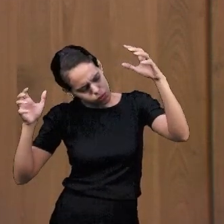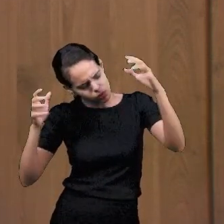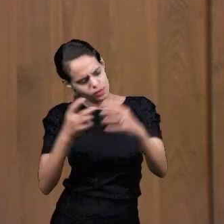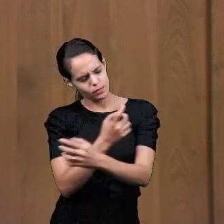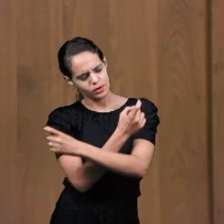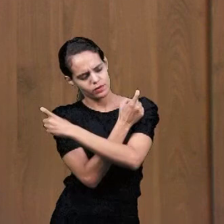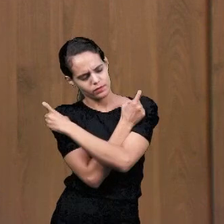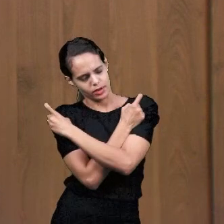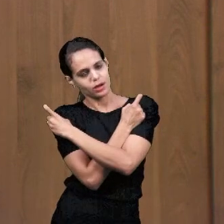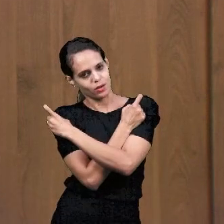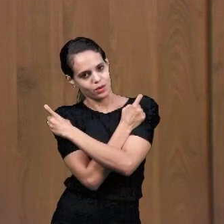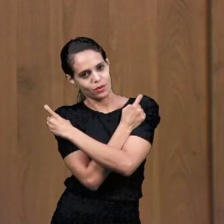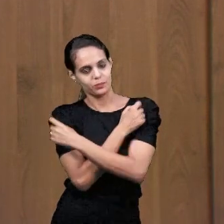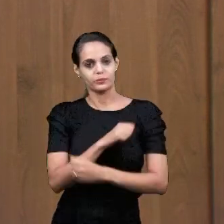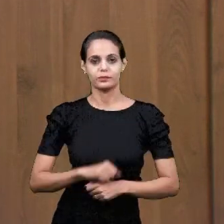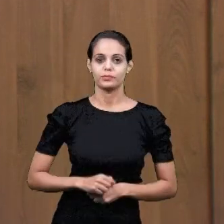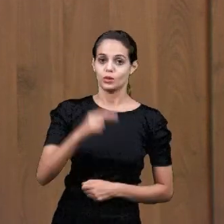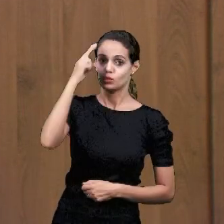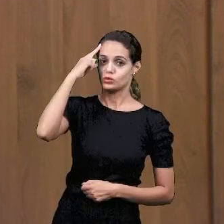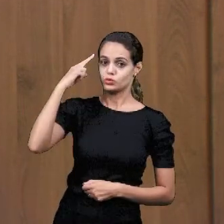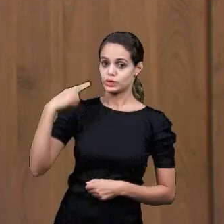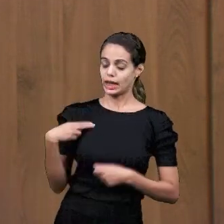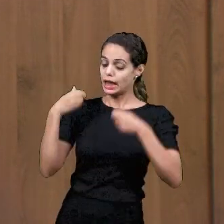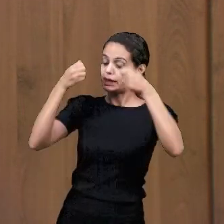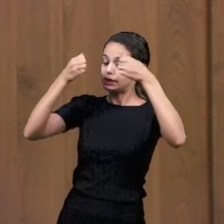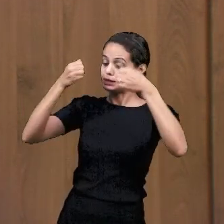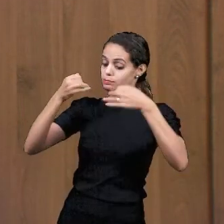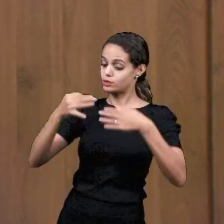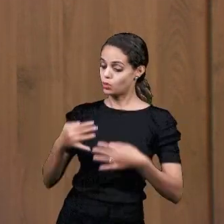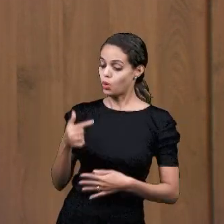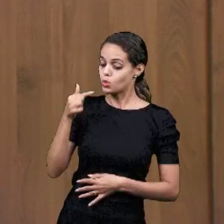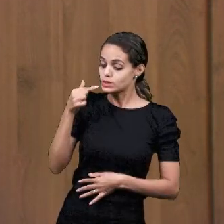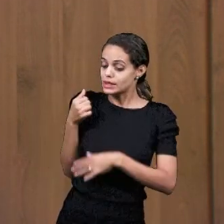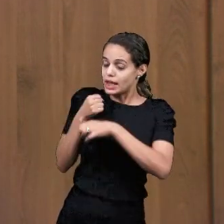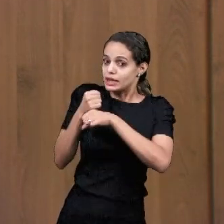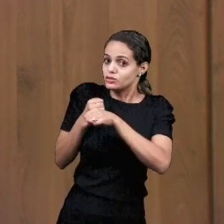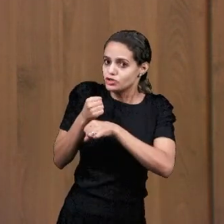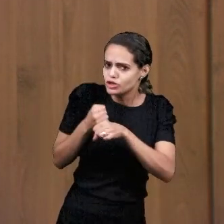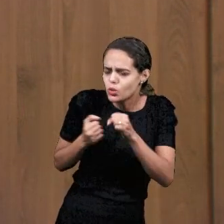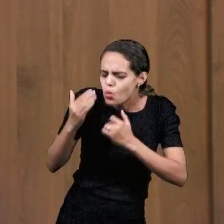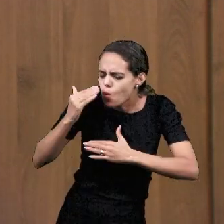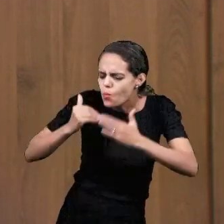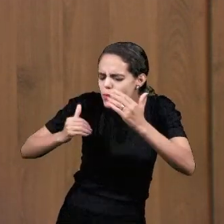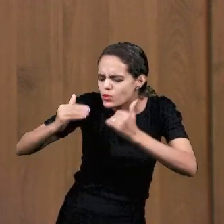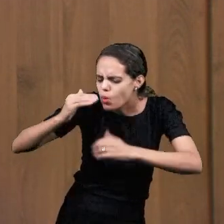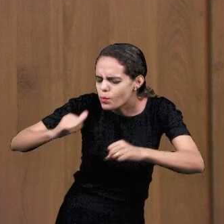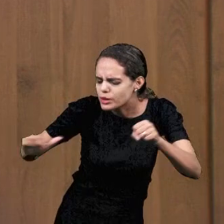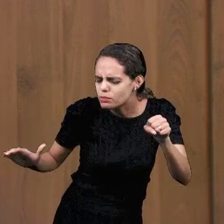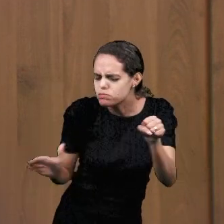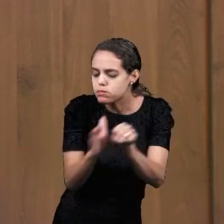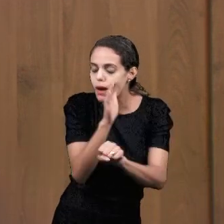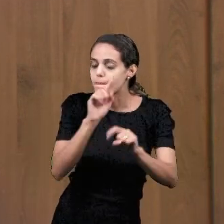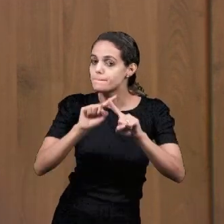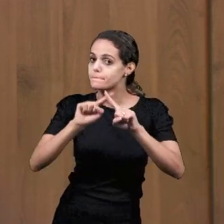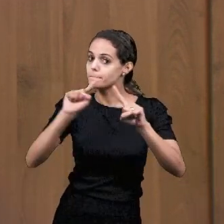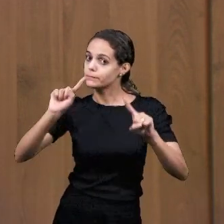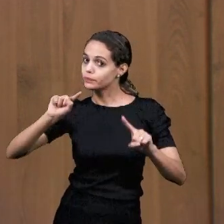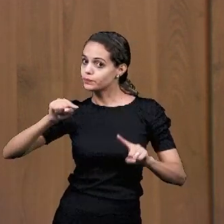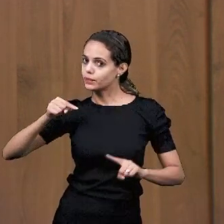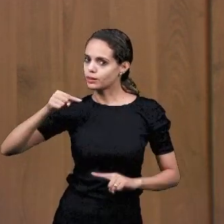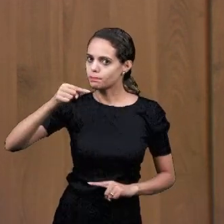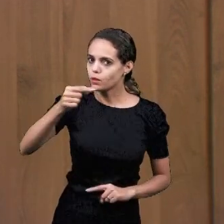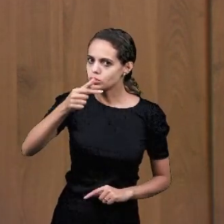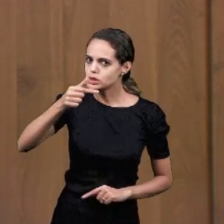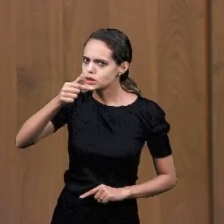interprété le rêve, il a dit qu'il y aurait 7 ans d'abondance et 7 ans de famine. Et quand les 7 ans de famine ont